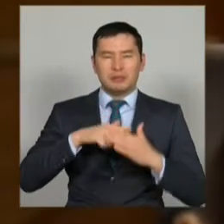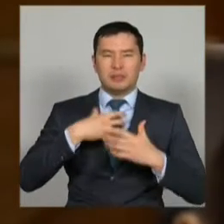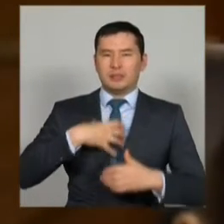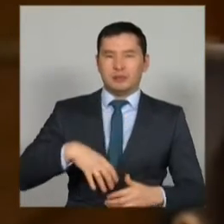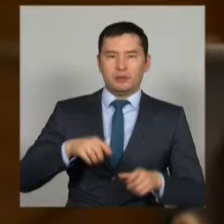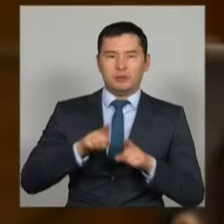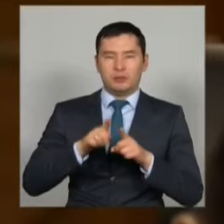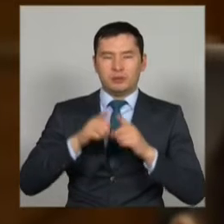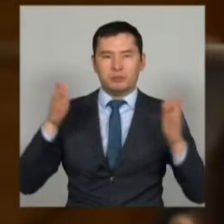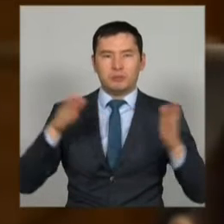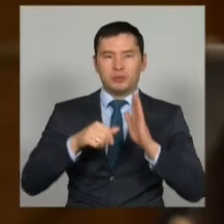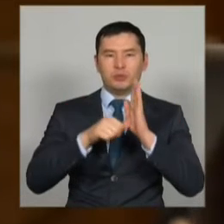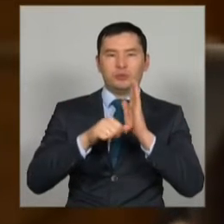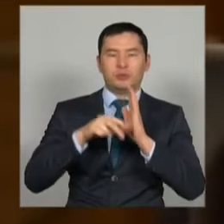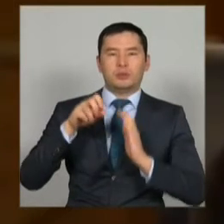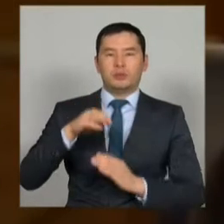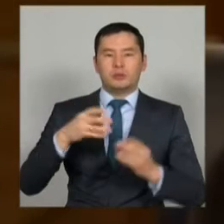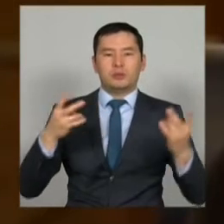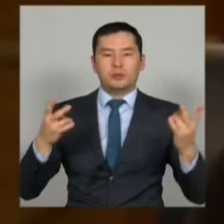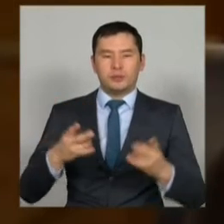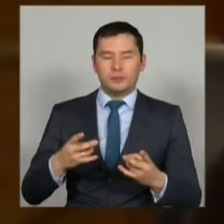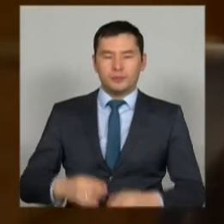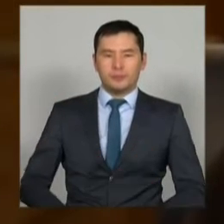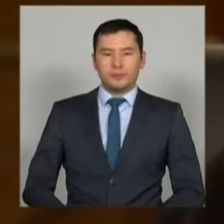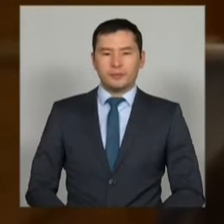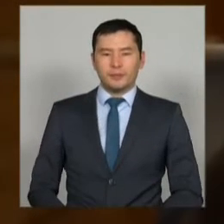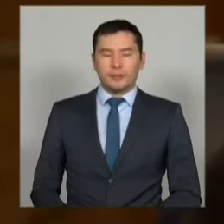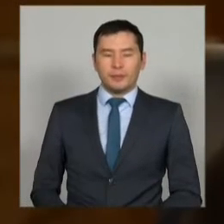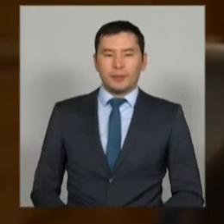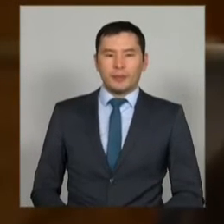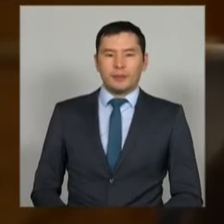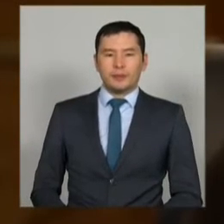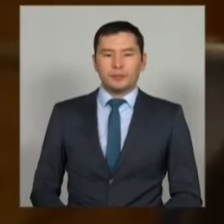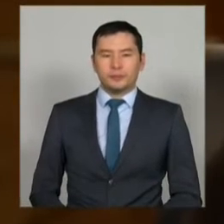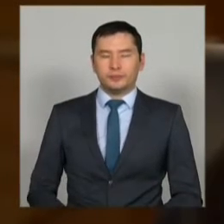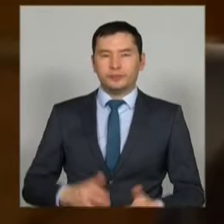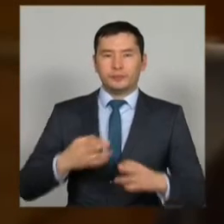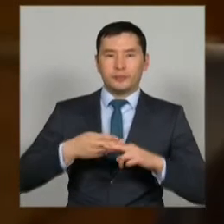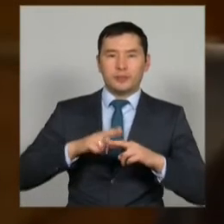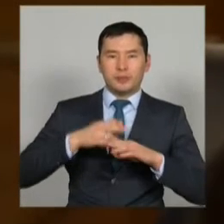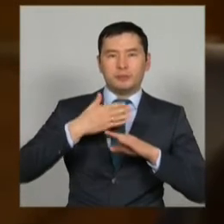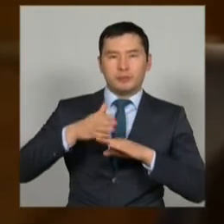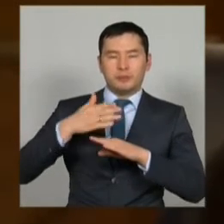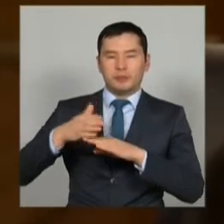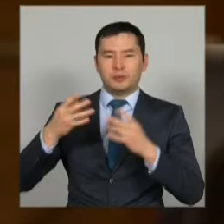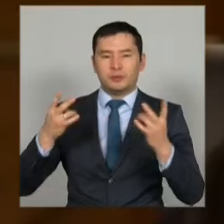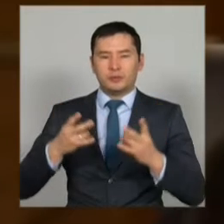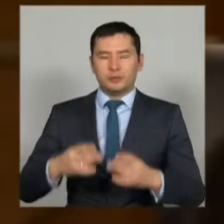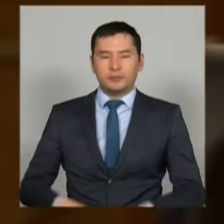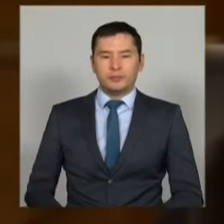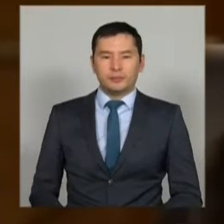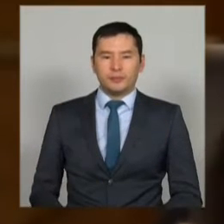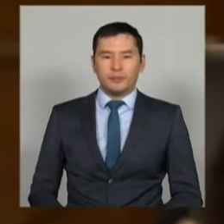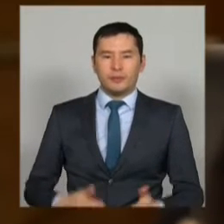керек. Жұмысы жастар туралы маңызды мәселе туындаған жағдайда зейнетке шығу жасын кезең-кезеңмен көтеру мүлдем мағынасыз шешім болып